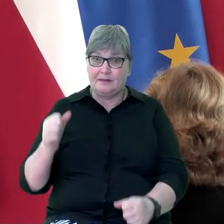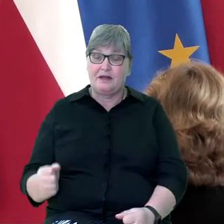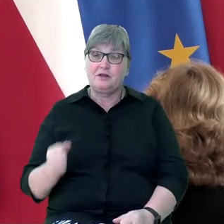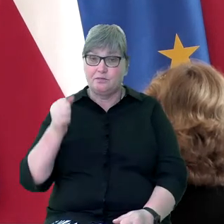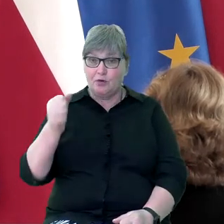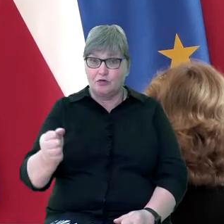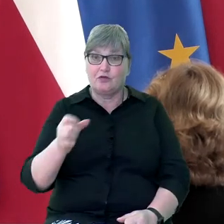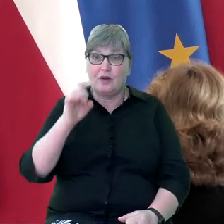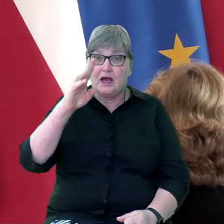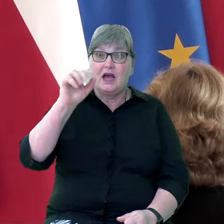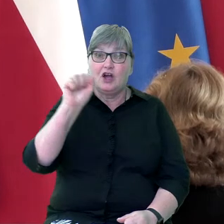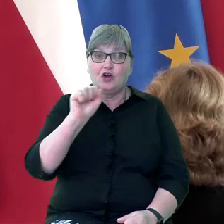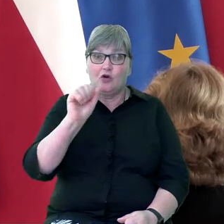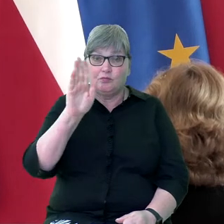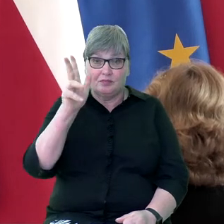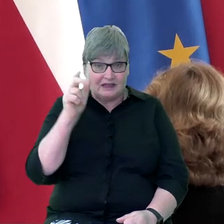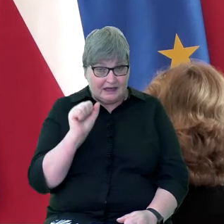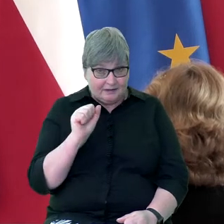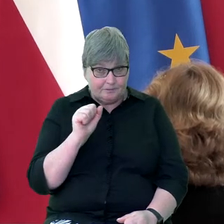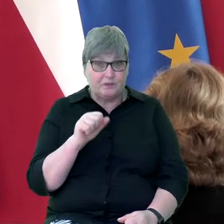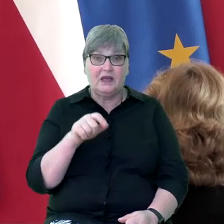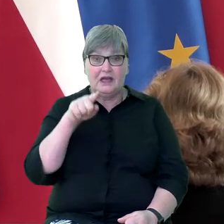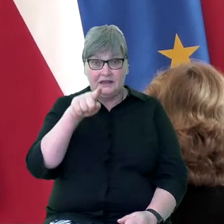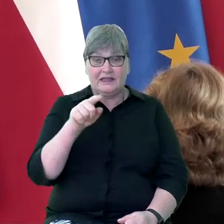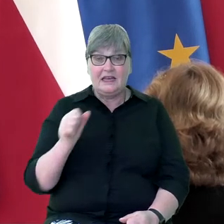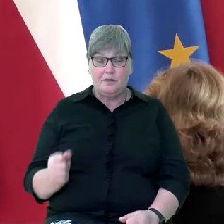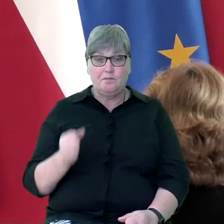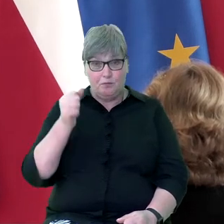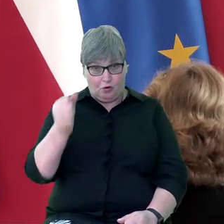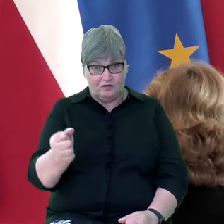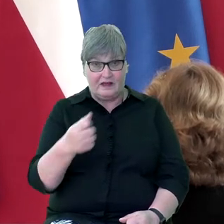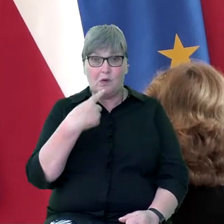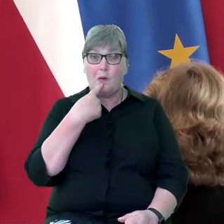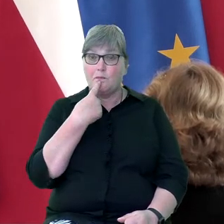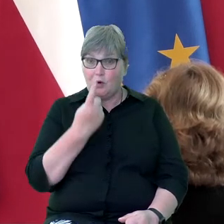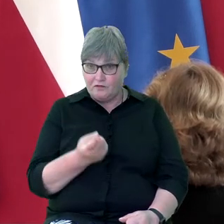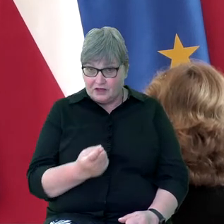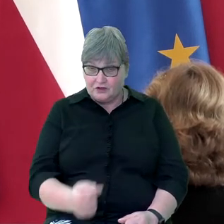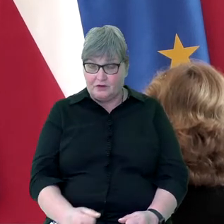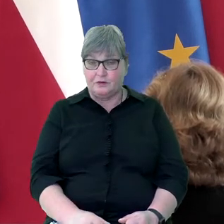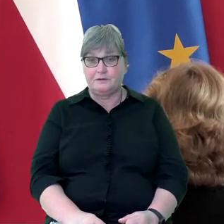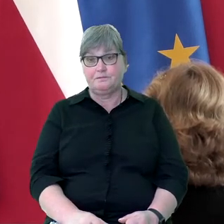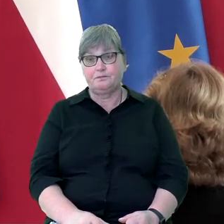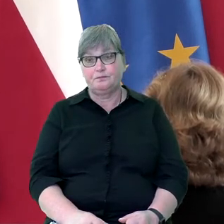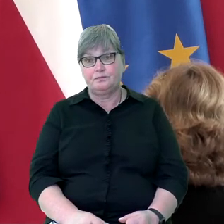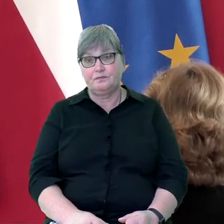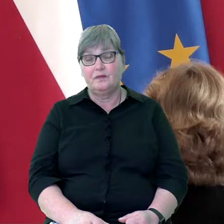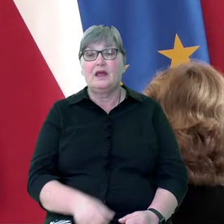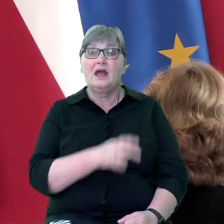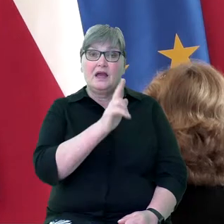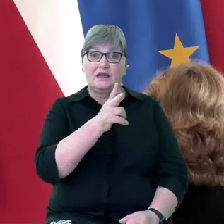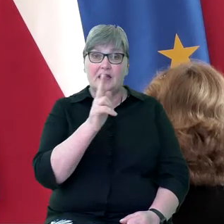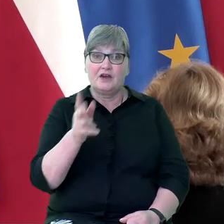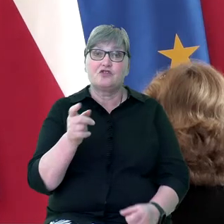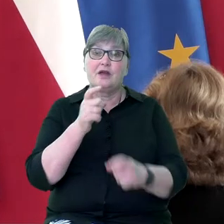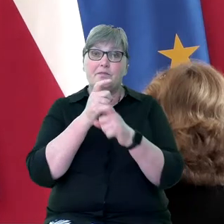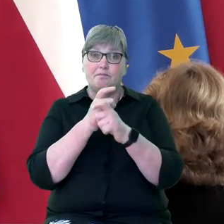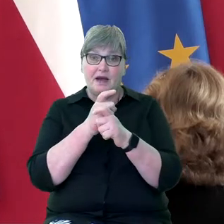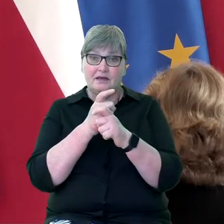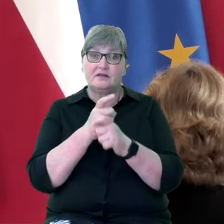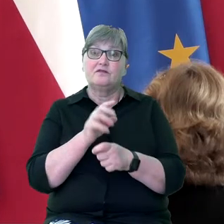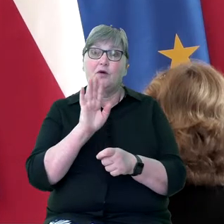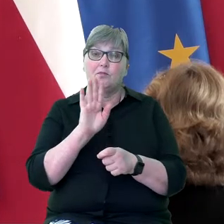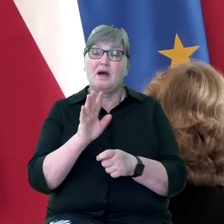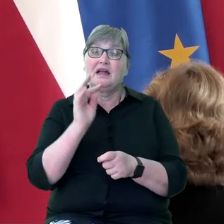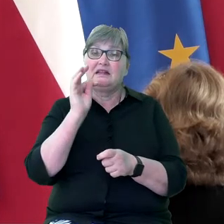tutaj przytoczyć. Otóż tenże poseł w debacie sejmowej mówił, cytuję, każde państwo ma taką